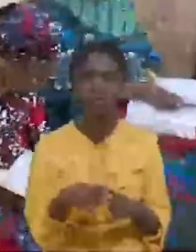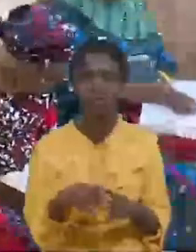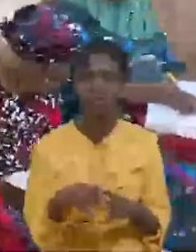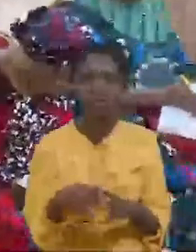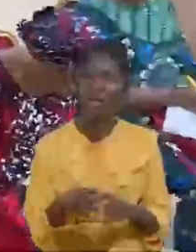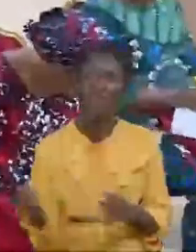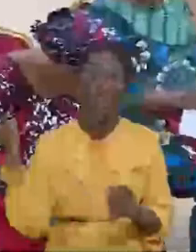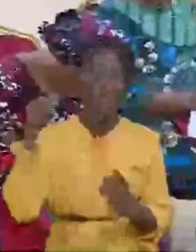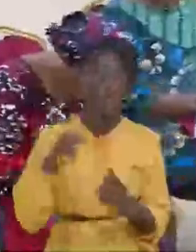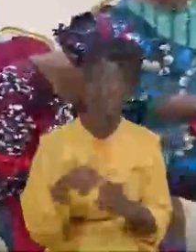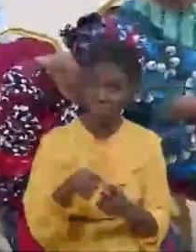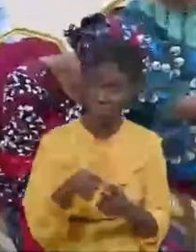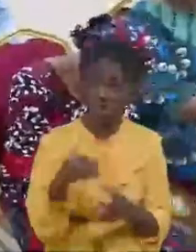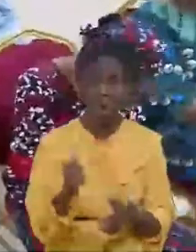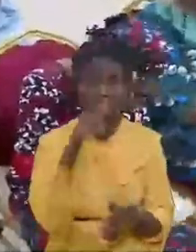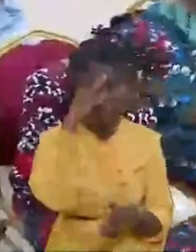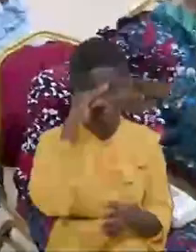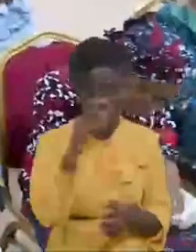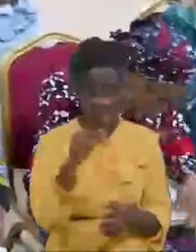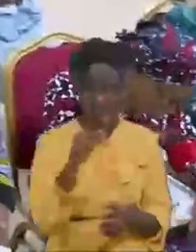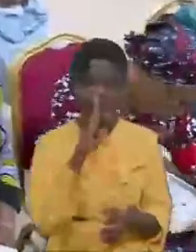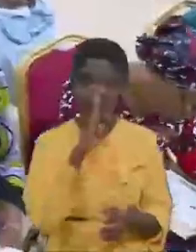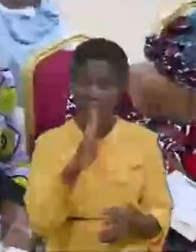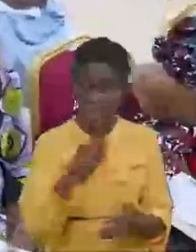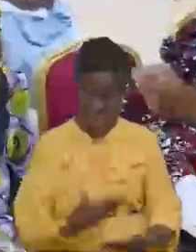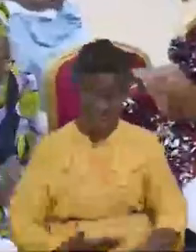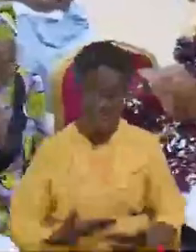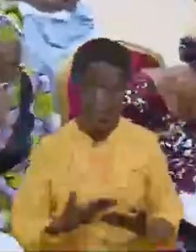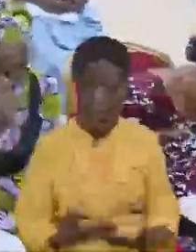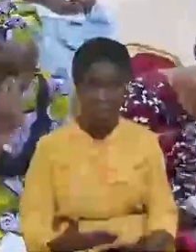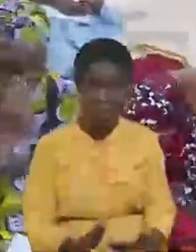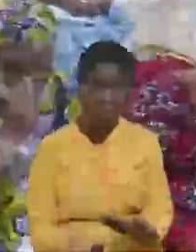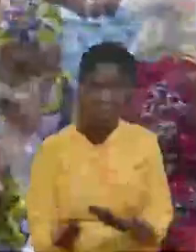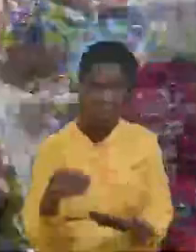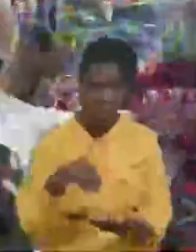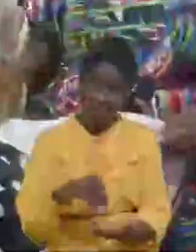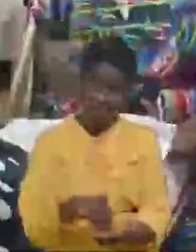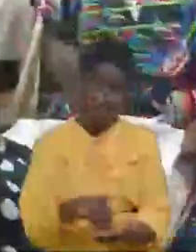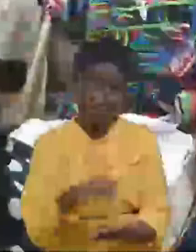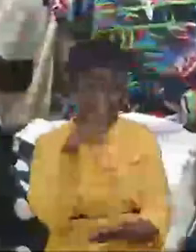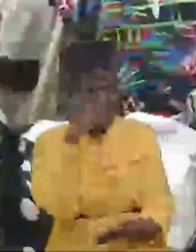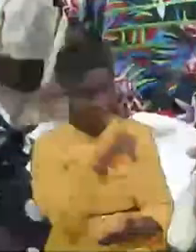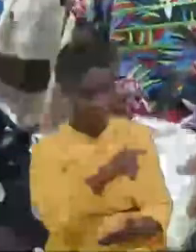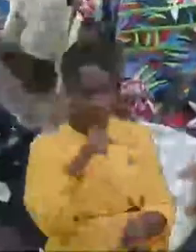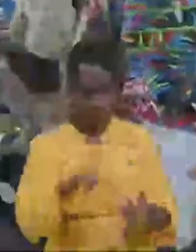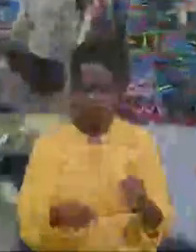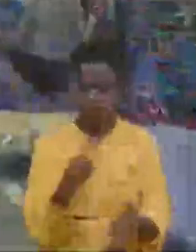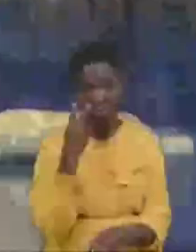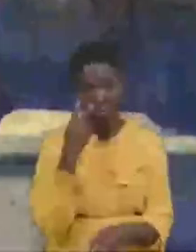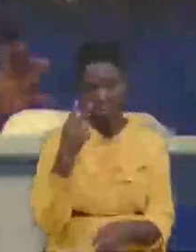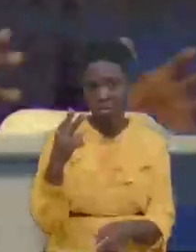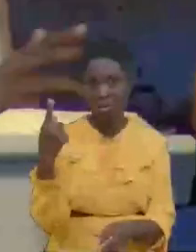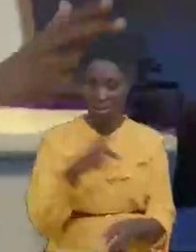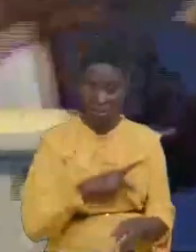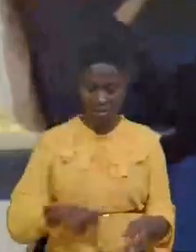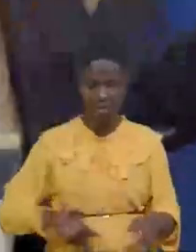un homme ne naît de nouveau, il ne peut voir le royaume